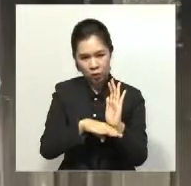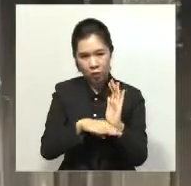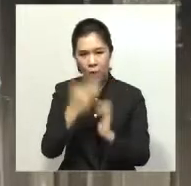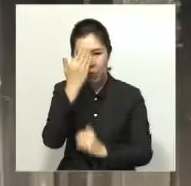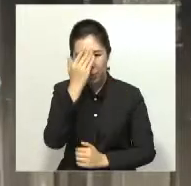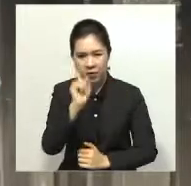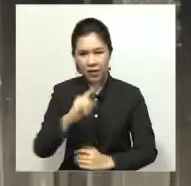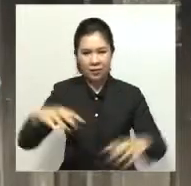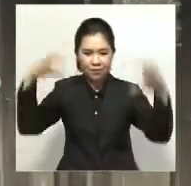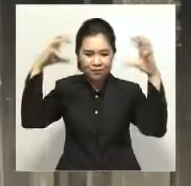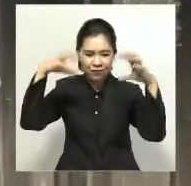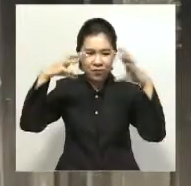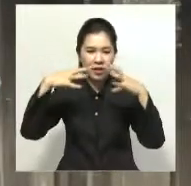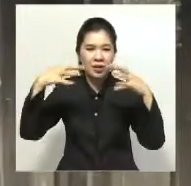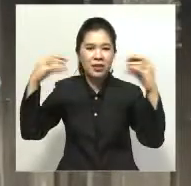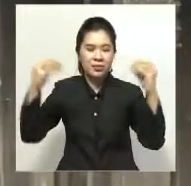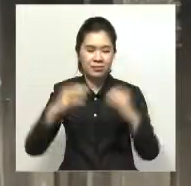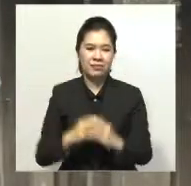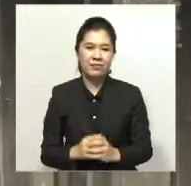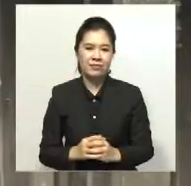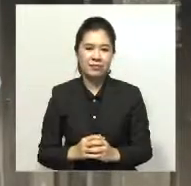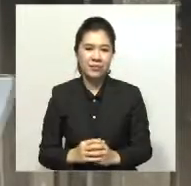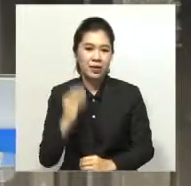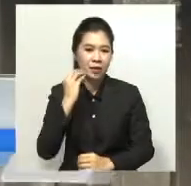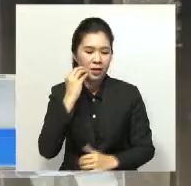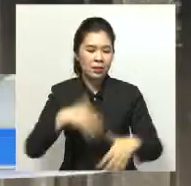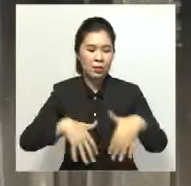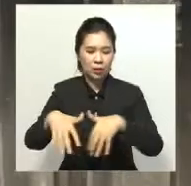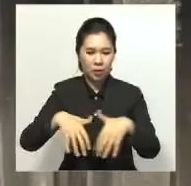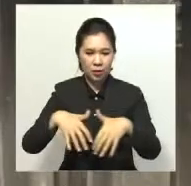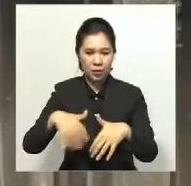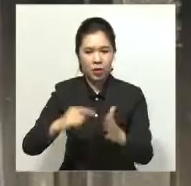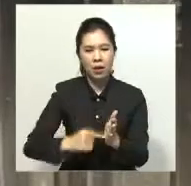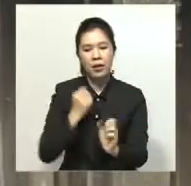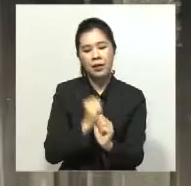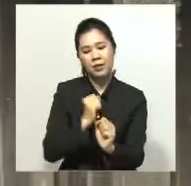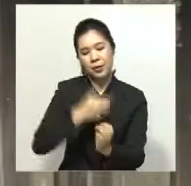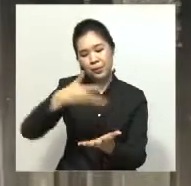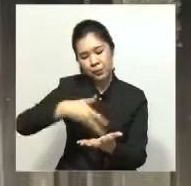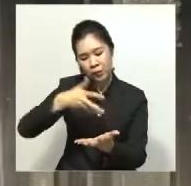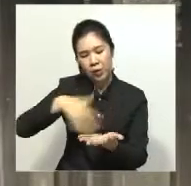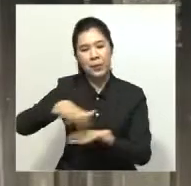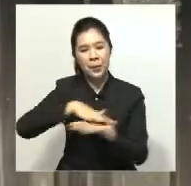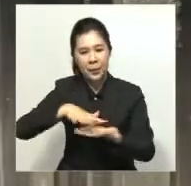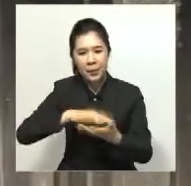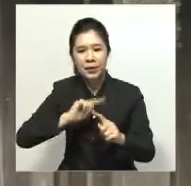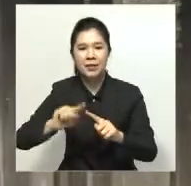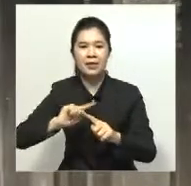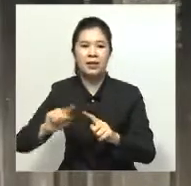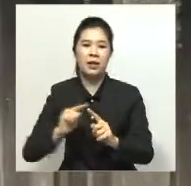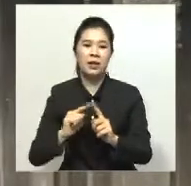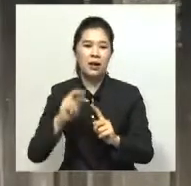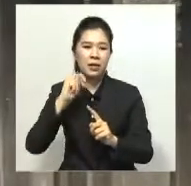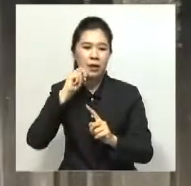นที่ไม่ตกลงมาด้วยนะคะในขณะที่ชาวบ้านค่ะก็เริ่มเก็บกวาดบ้านทำความสะอาดบ้านแล้วนะคะแต่ว่าปริมาณน้ำ